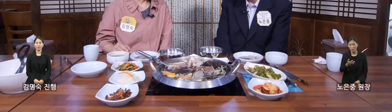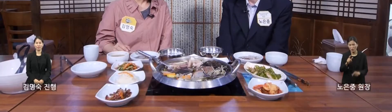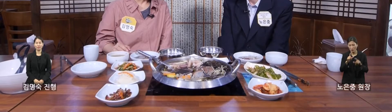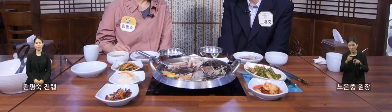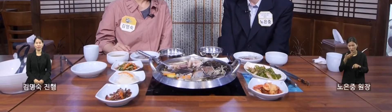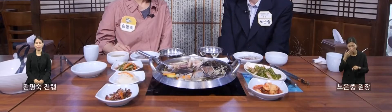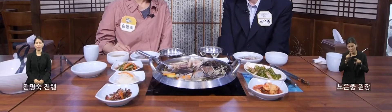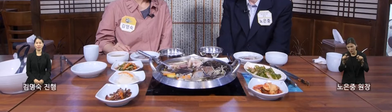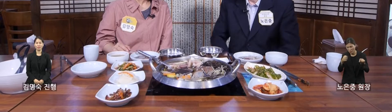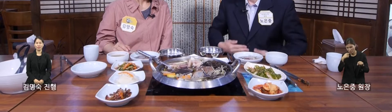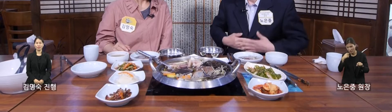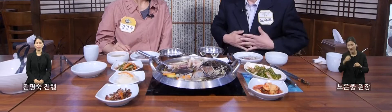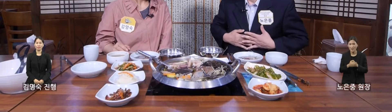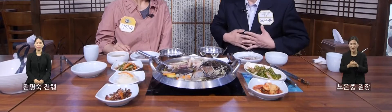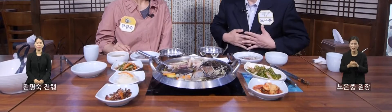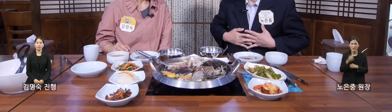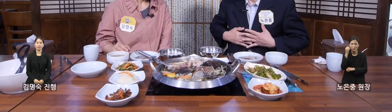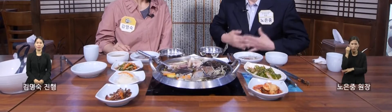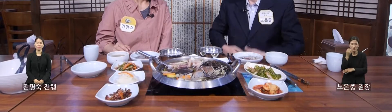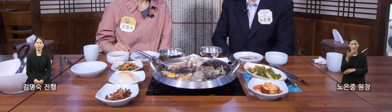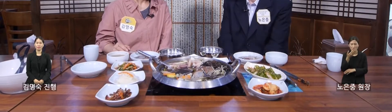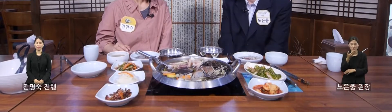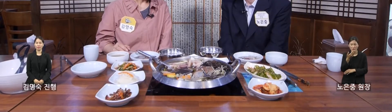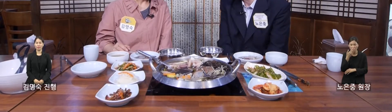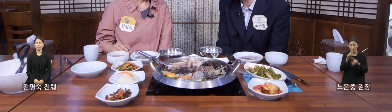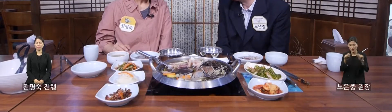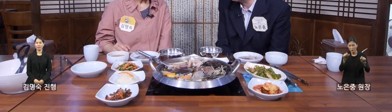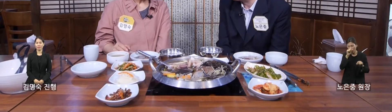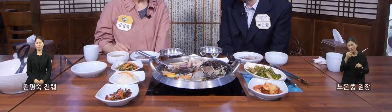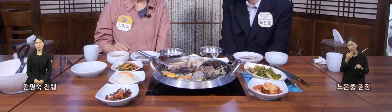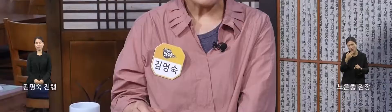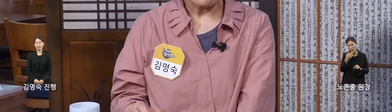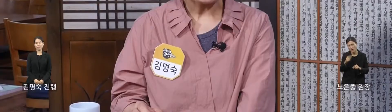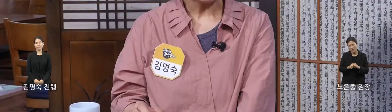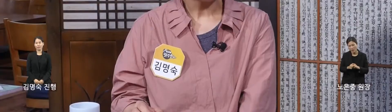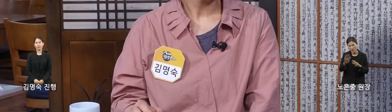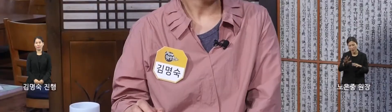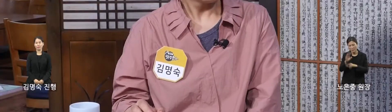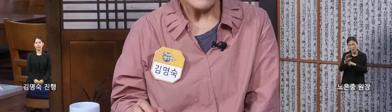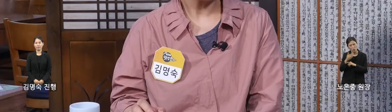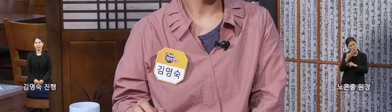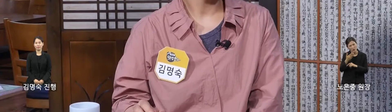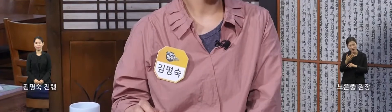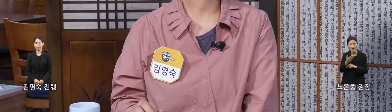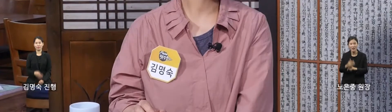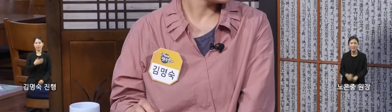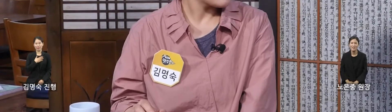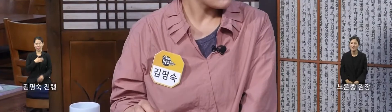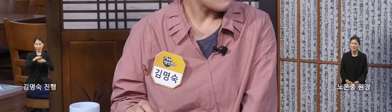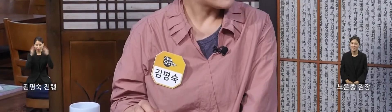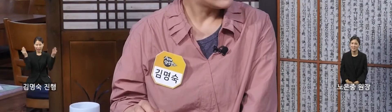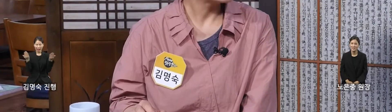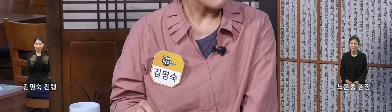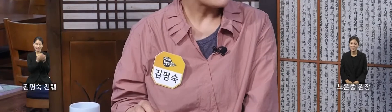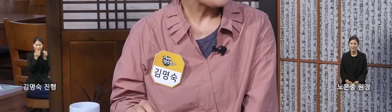음식, 기본적으로 음식을 좋아하시는 마인드가 없으면 못 하실 것 같아요. 네. 기본적으로. 워낙 네. 다 잘